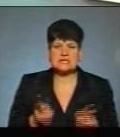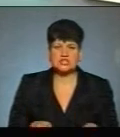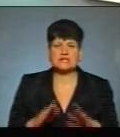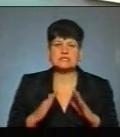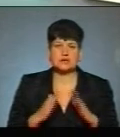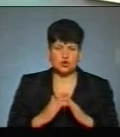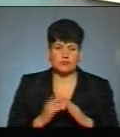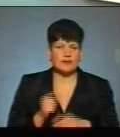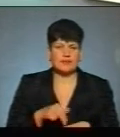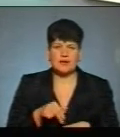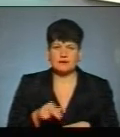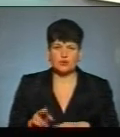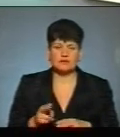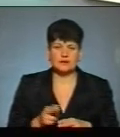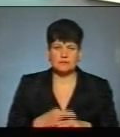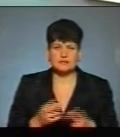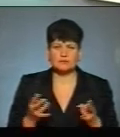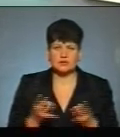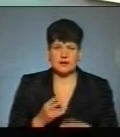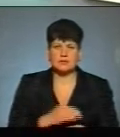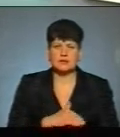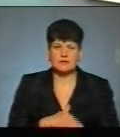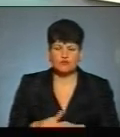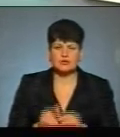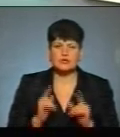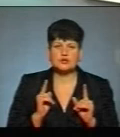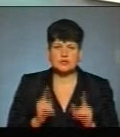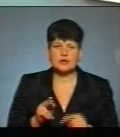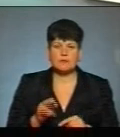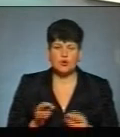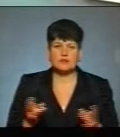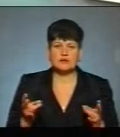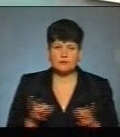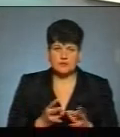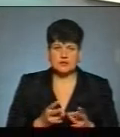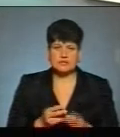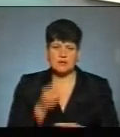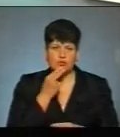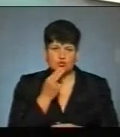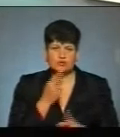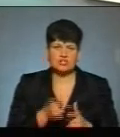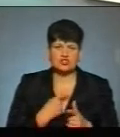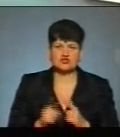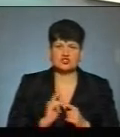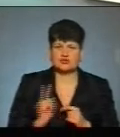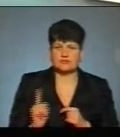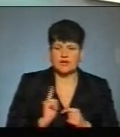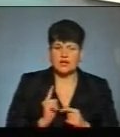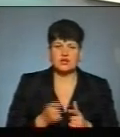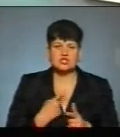вдома, не виходити без нагальної потреби на вулицю, тільки по необхідності за продуктами чи то до аптеки.